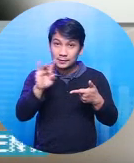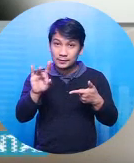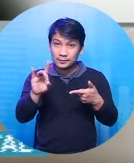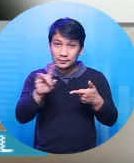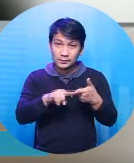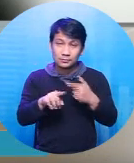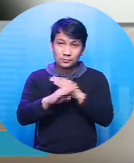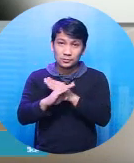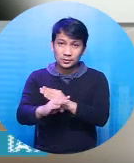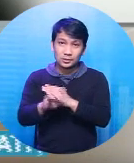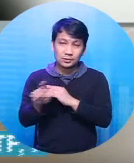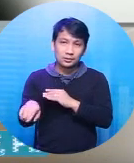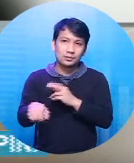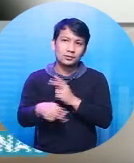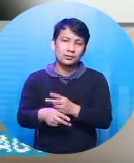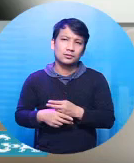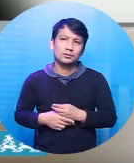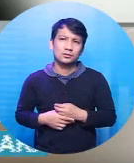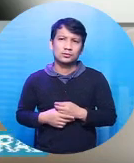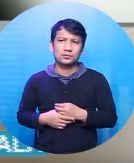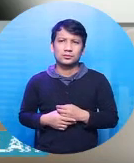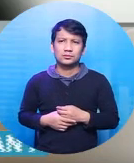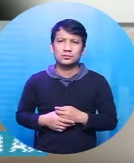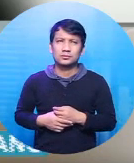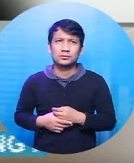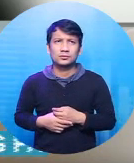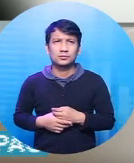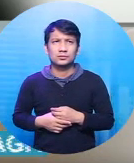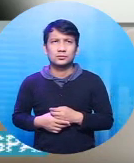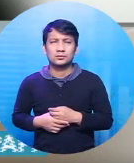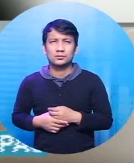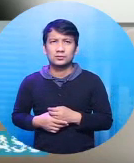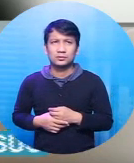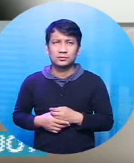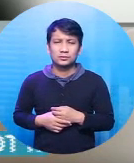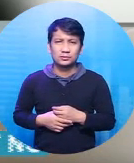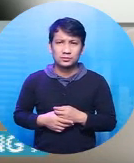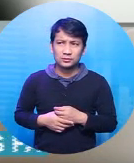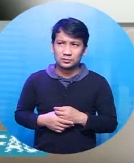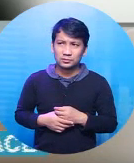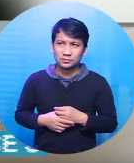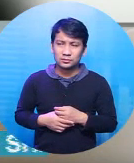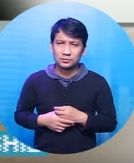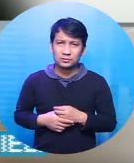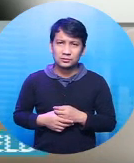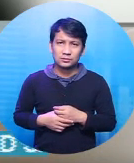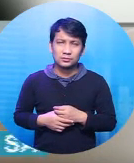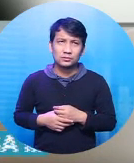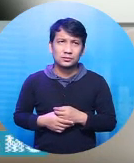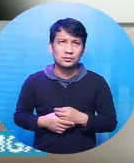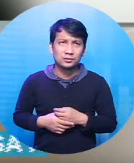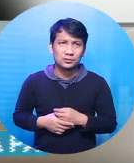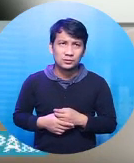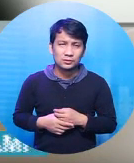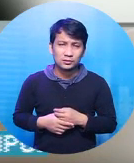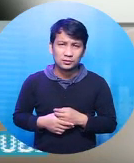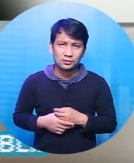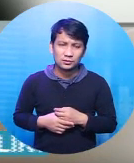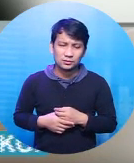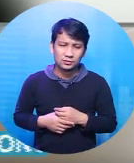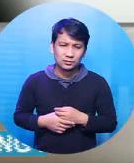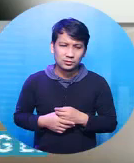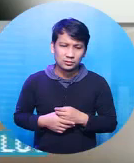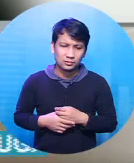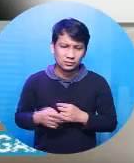Okay. Kinausap niyo rin ho ba yung panganay? Lagi ko nung kinakausap. Lagi ko